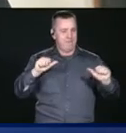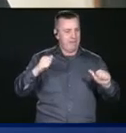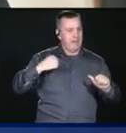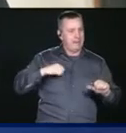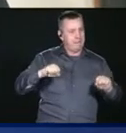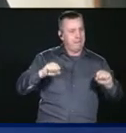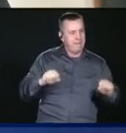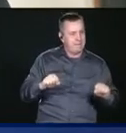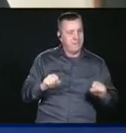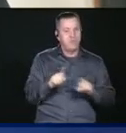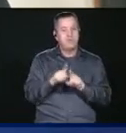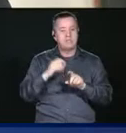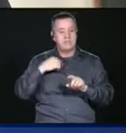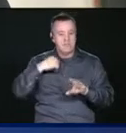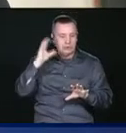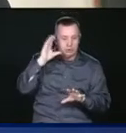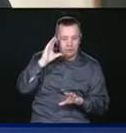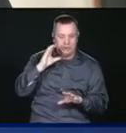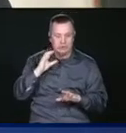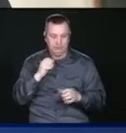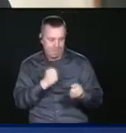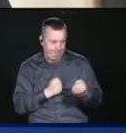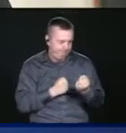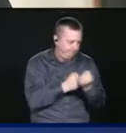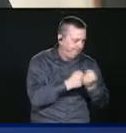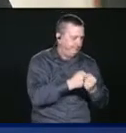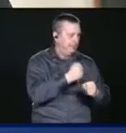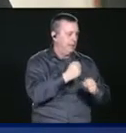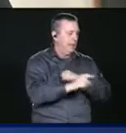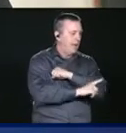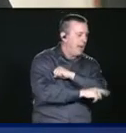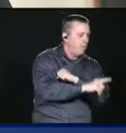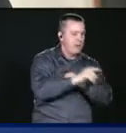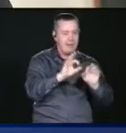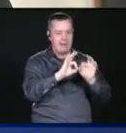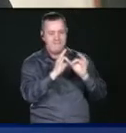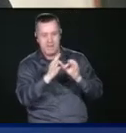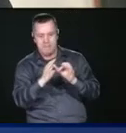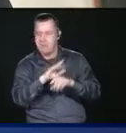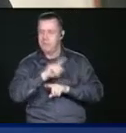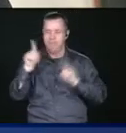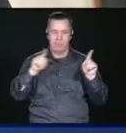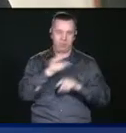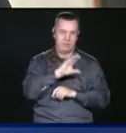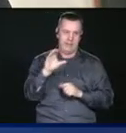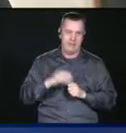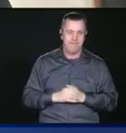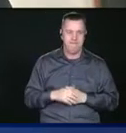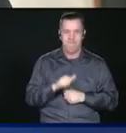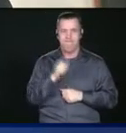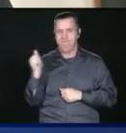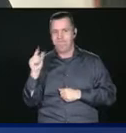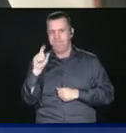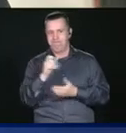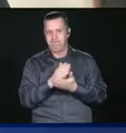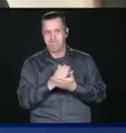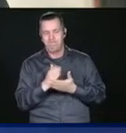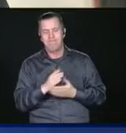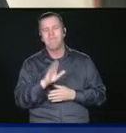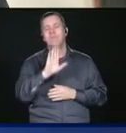chercher à appuyer d'abord et avant tout les travailleurs et les familles à travers le pays. One of your MPs has said in writing to members